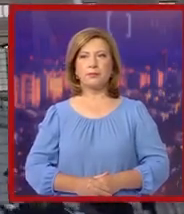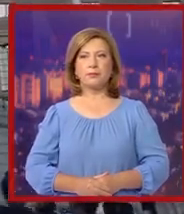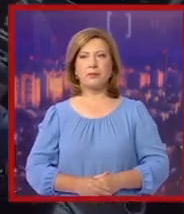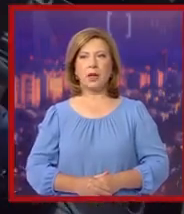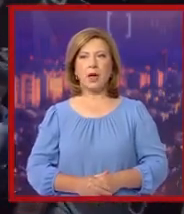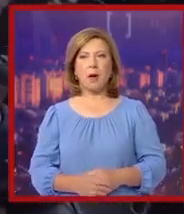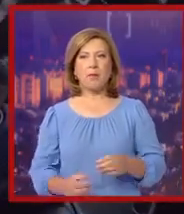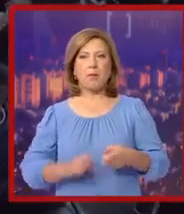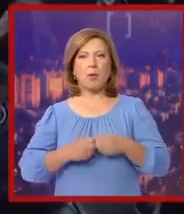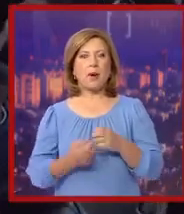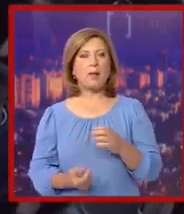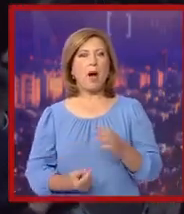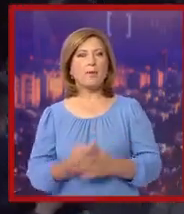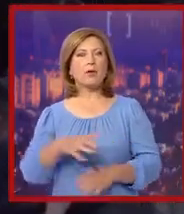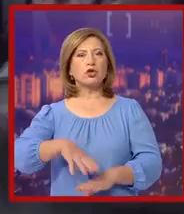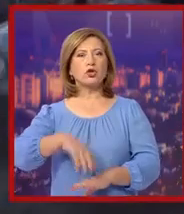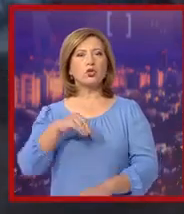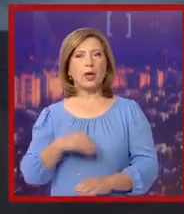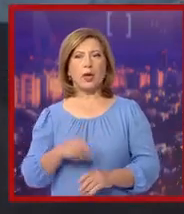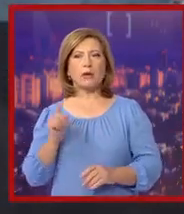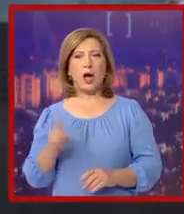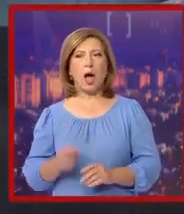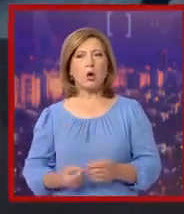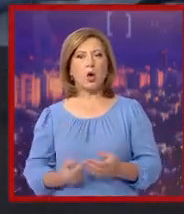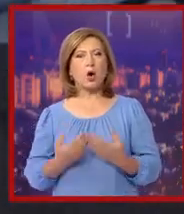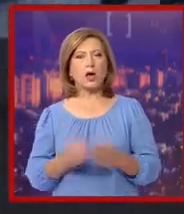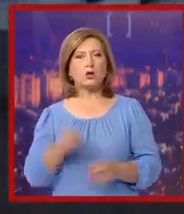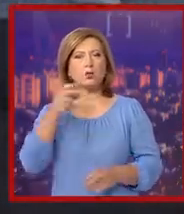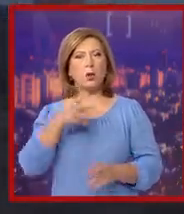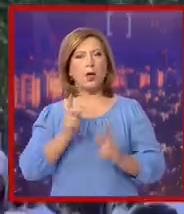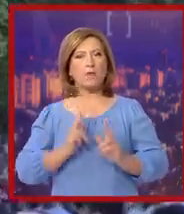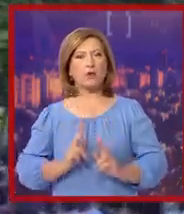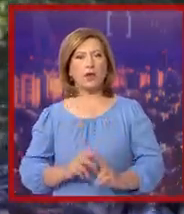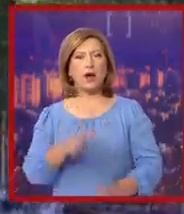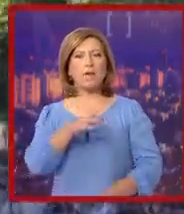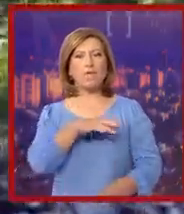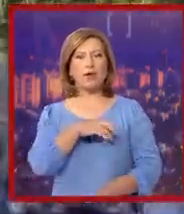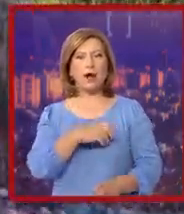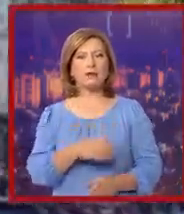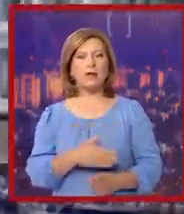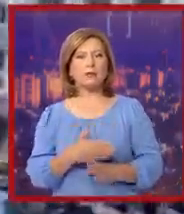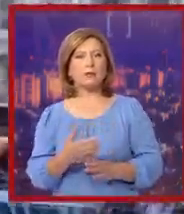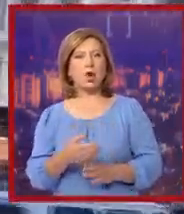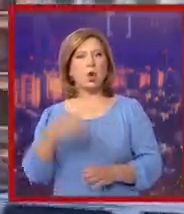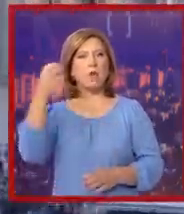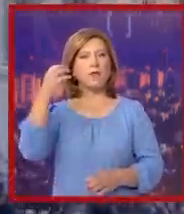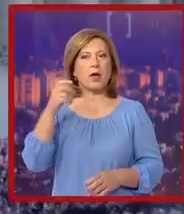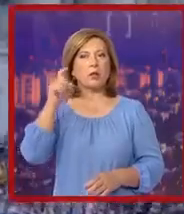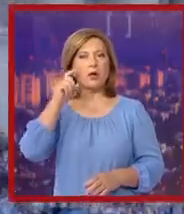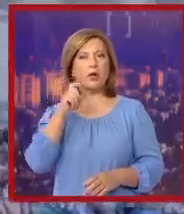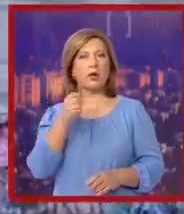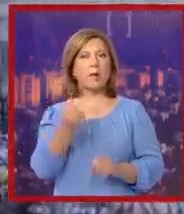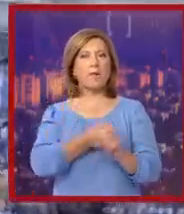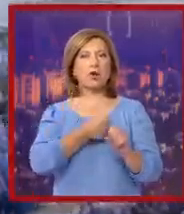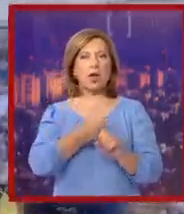Tensiunea a apărut chiar și în Suedia, unde inițial protestatarii au fost pașnici. În Franța însă, reprezentanții guvernului consideră că protestele de la Paris